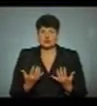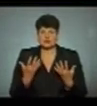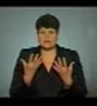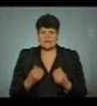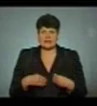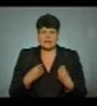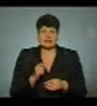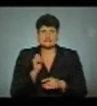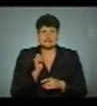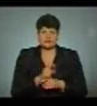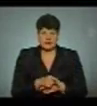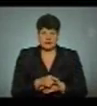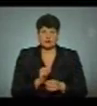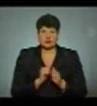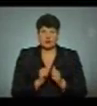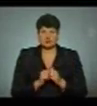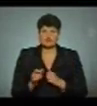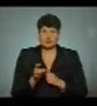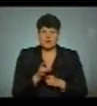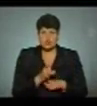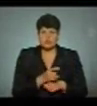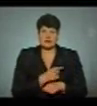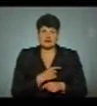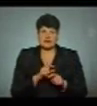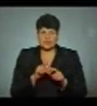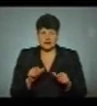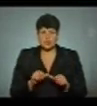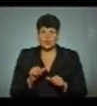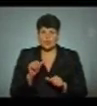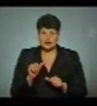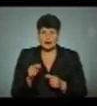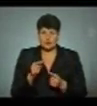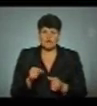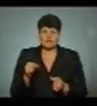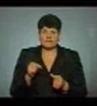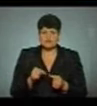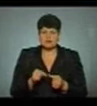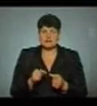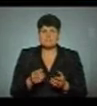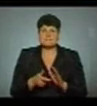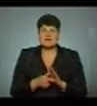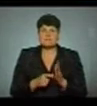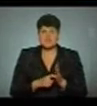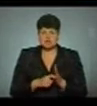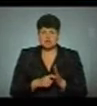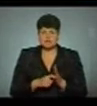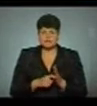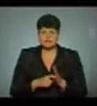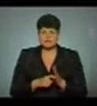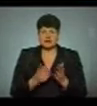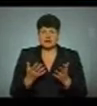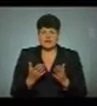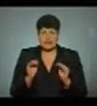дав завдання про те, щоб в кожному районі, кожна районна лікарня окремо визначила приміщення, яке, скажімо